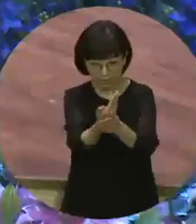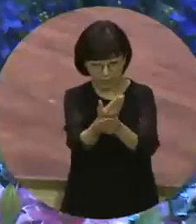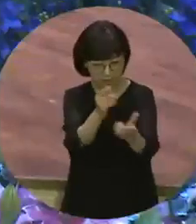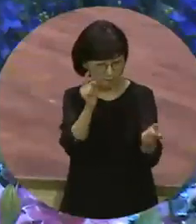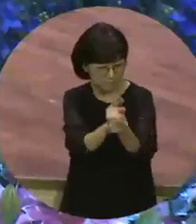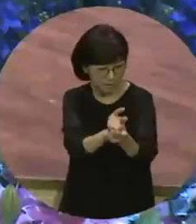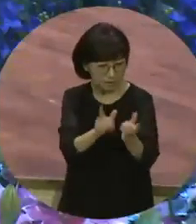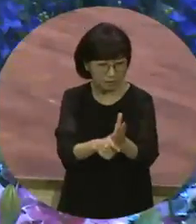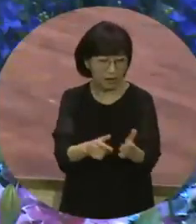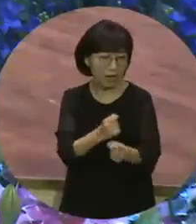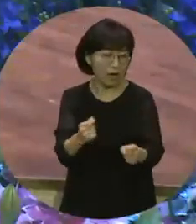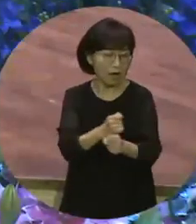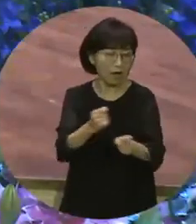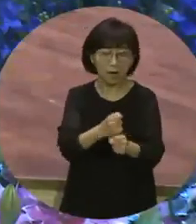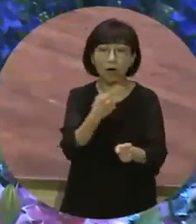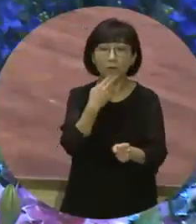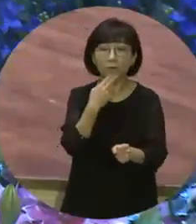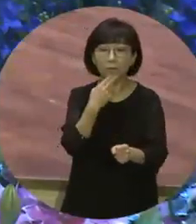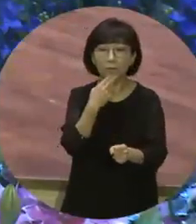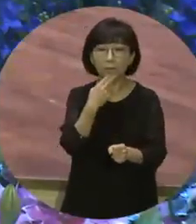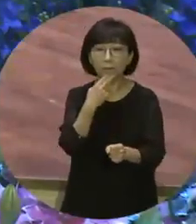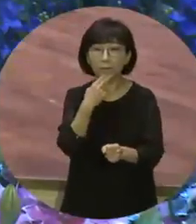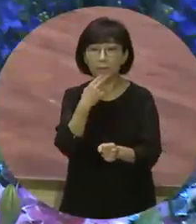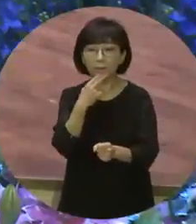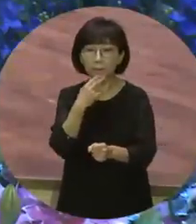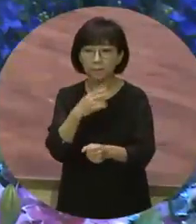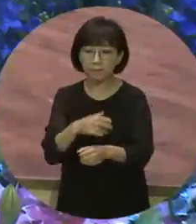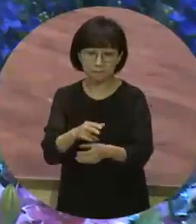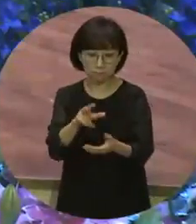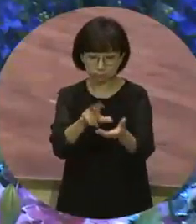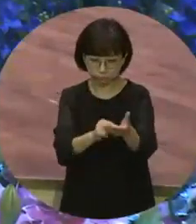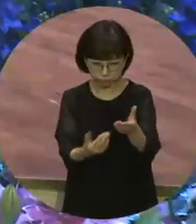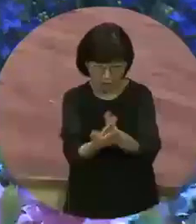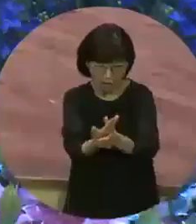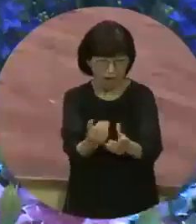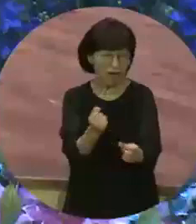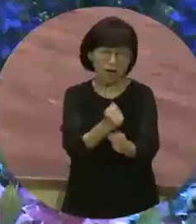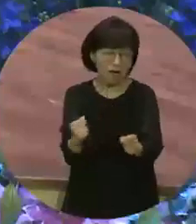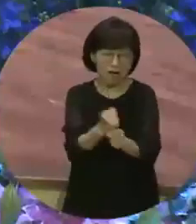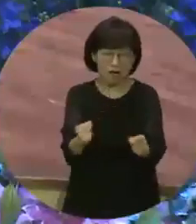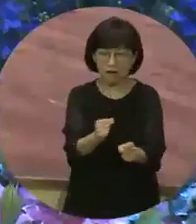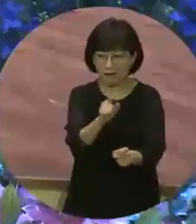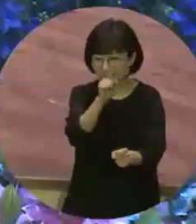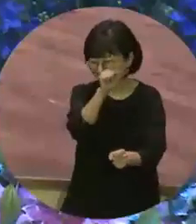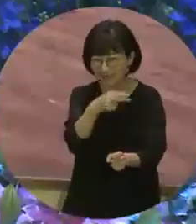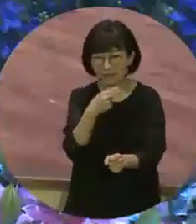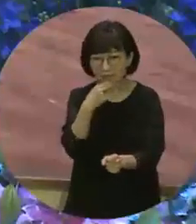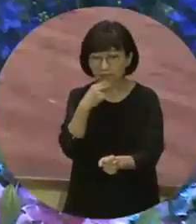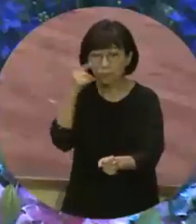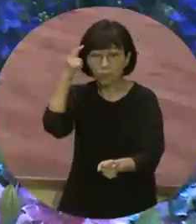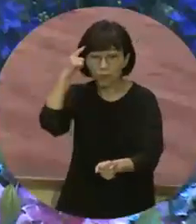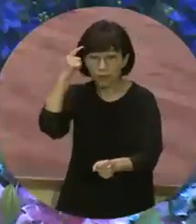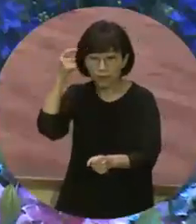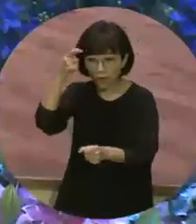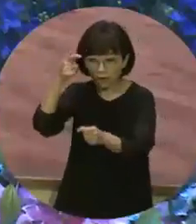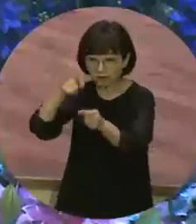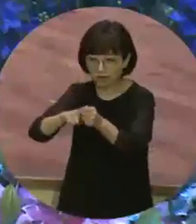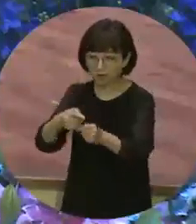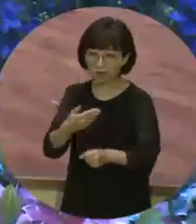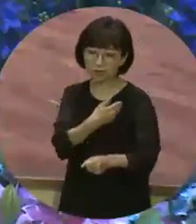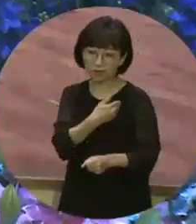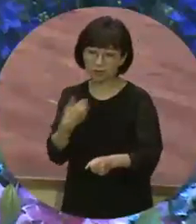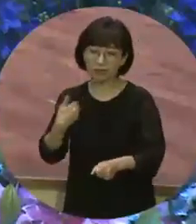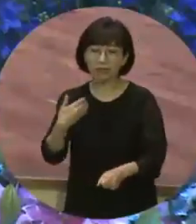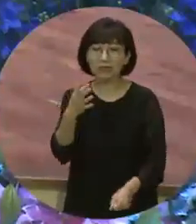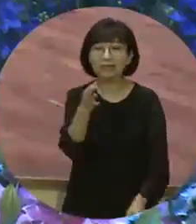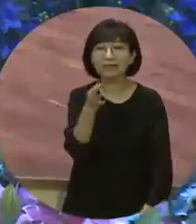않습니다. 문제 사건 온다고 막 우왕좌왕하지 않아요. 영적 여유를 가지고 이미